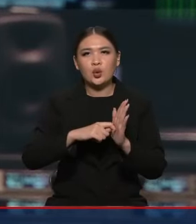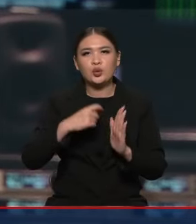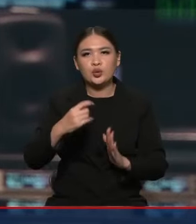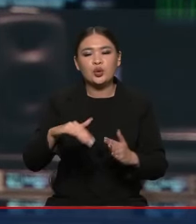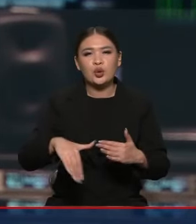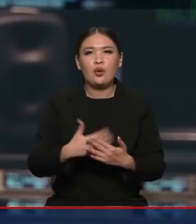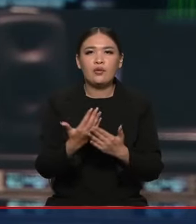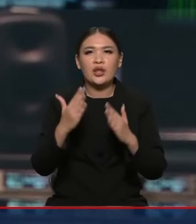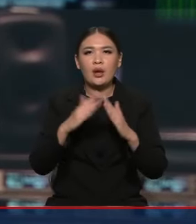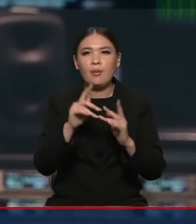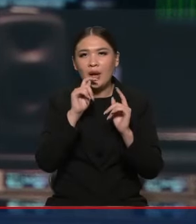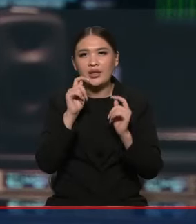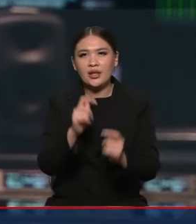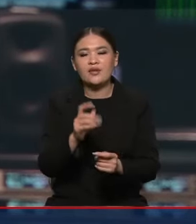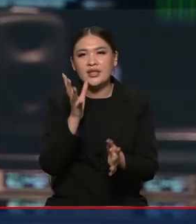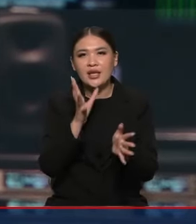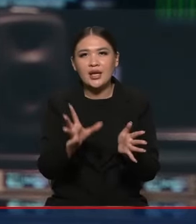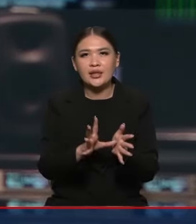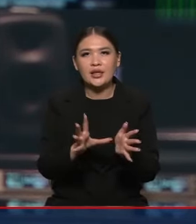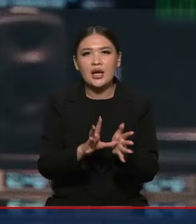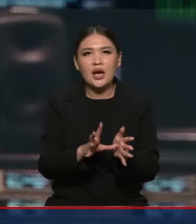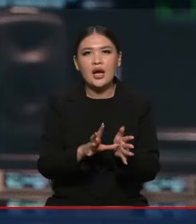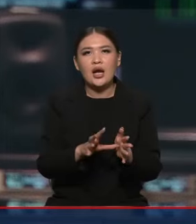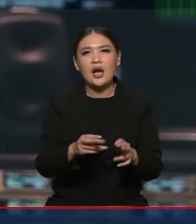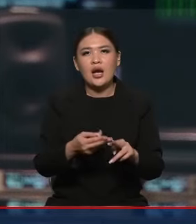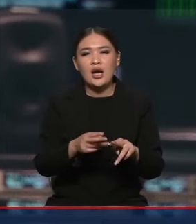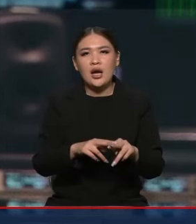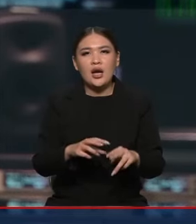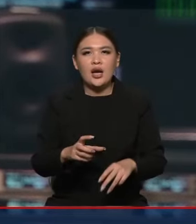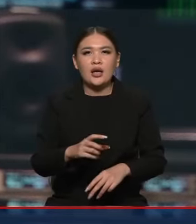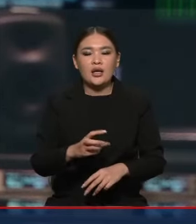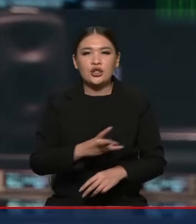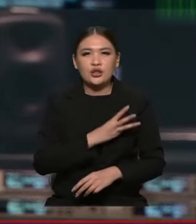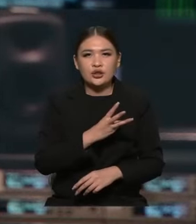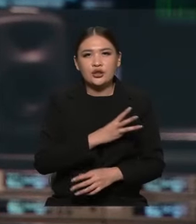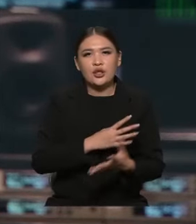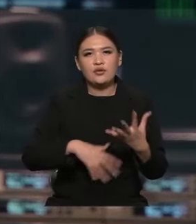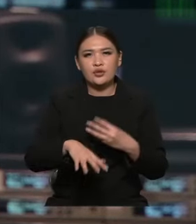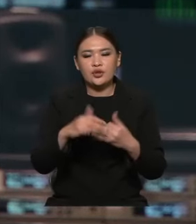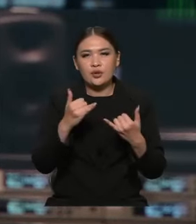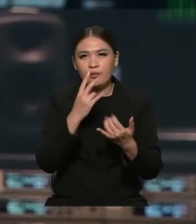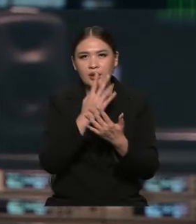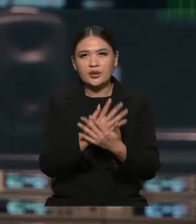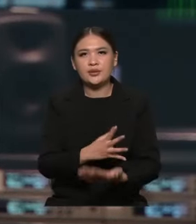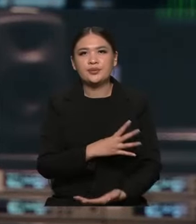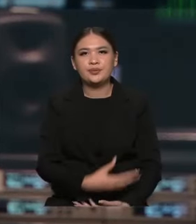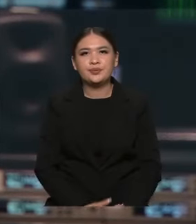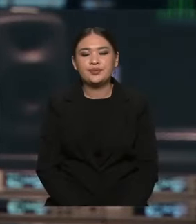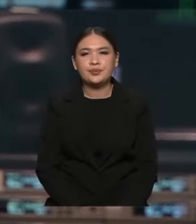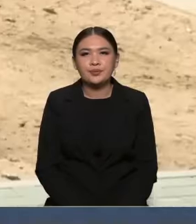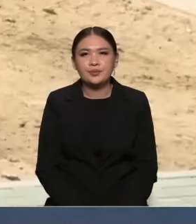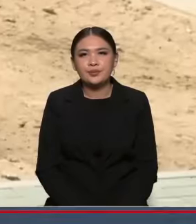новых домов и подарили бытовую технику. Своими эмоциями и впечатлениями новоселы поделились с нашими корреспондентами.